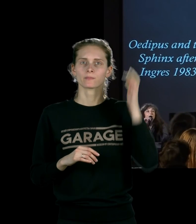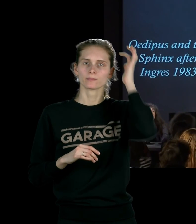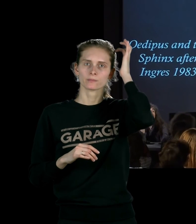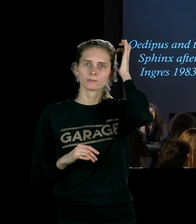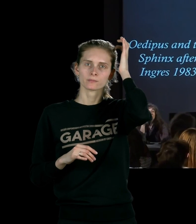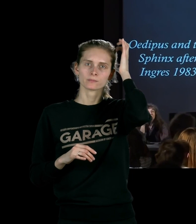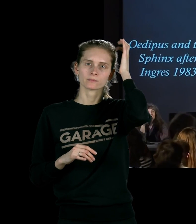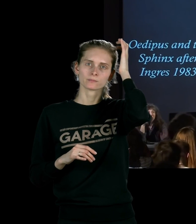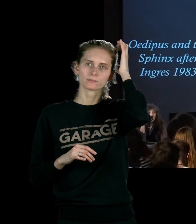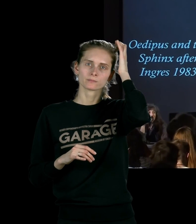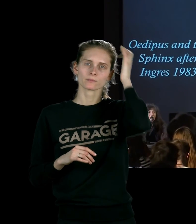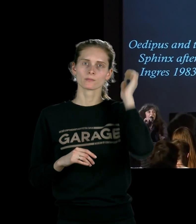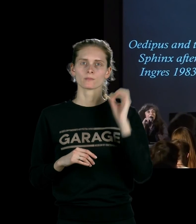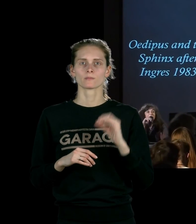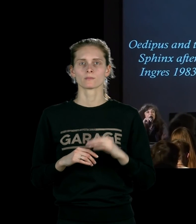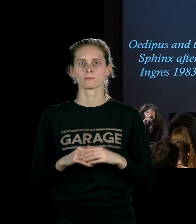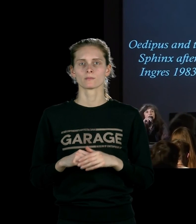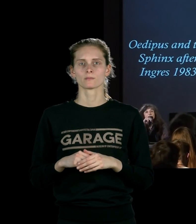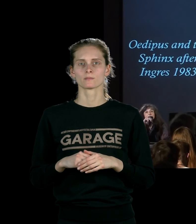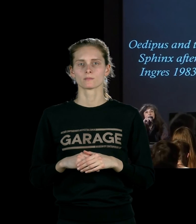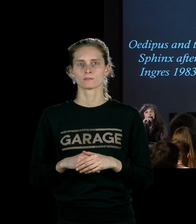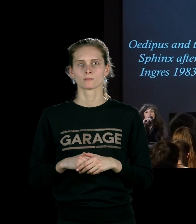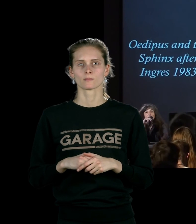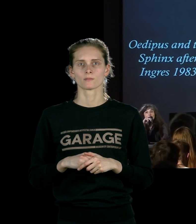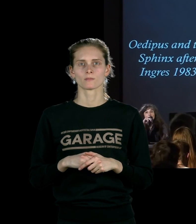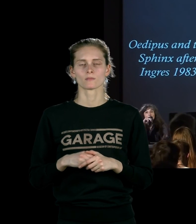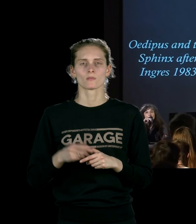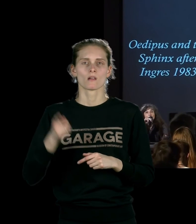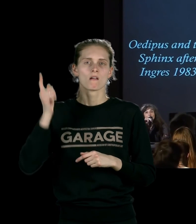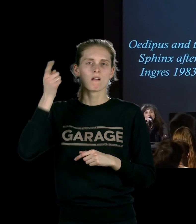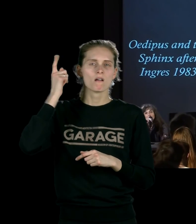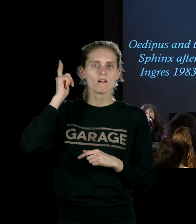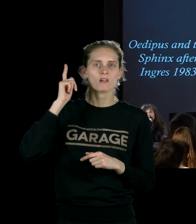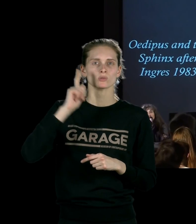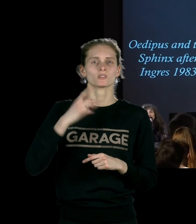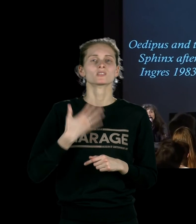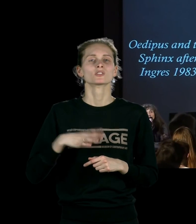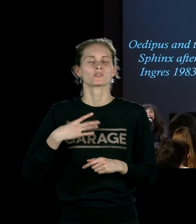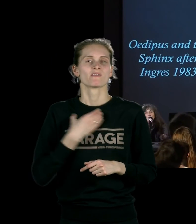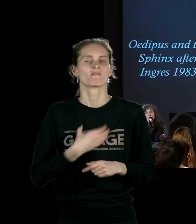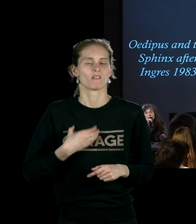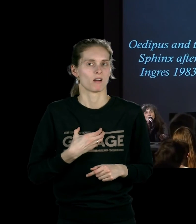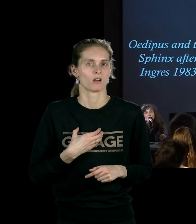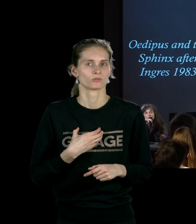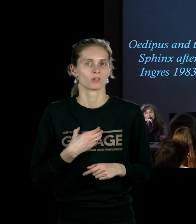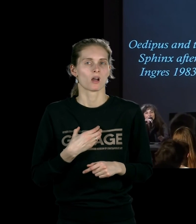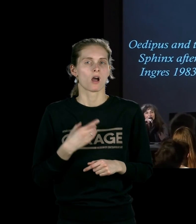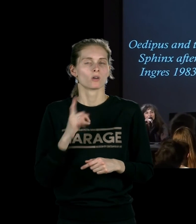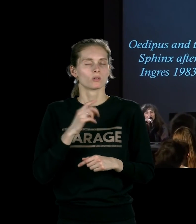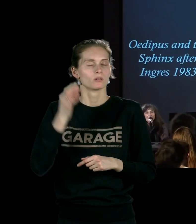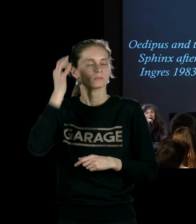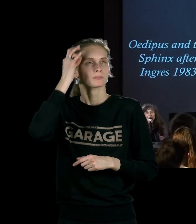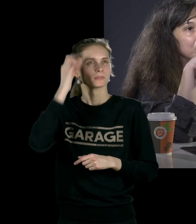английском. Поэтому вся античность важна только как источник образов, а не как источник мифологии,